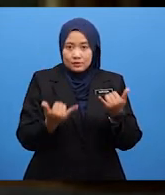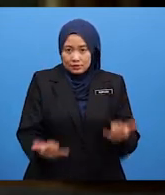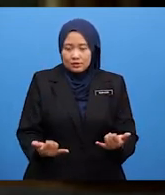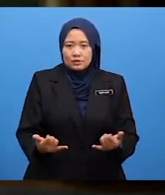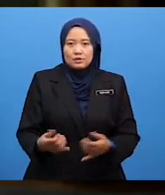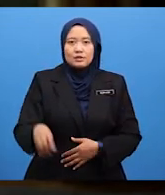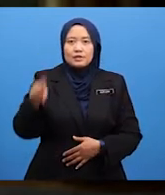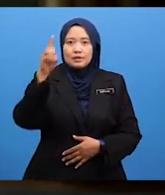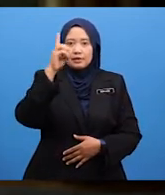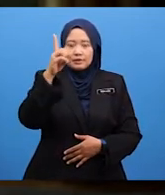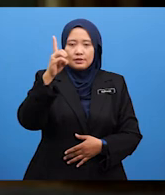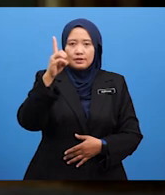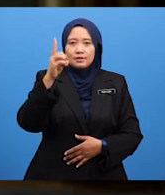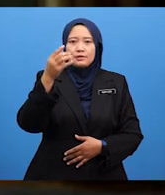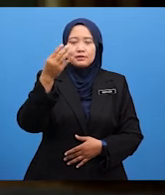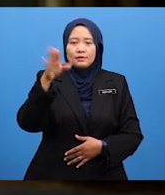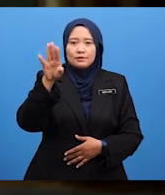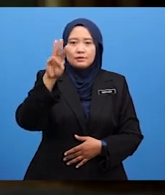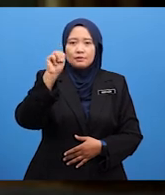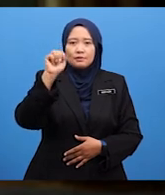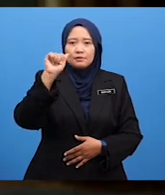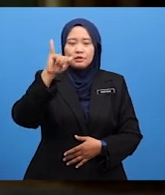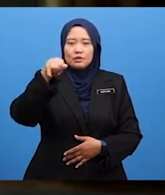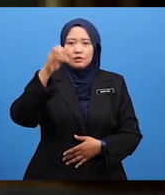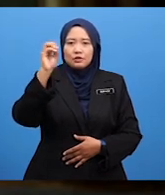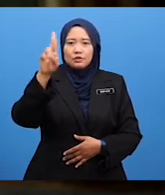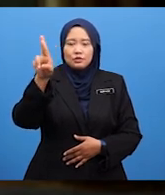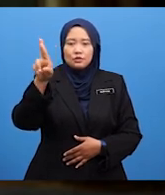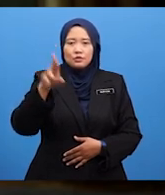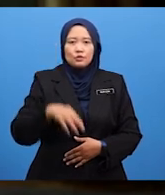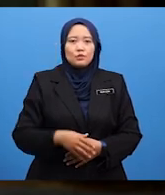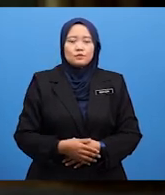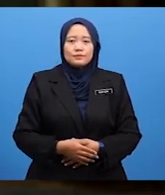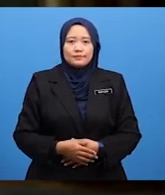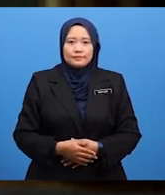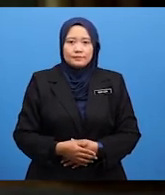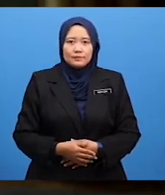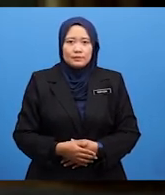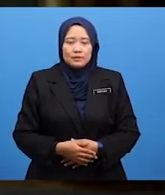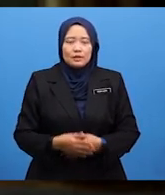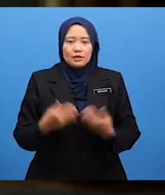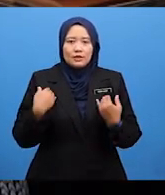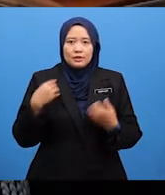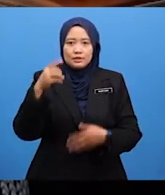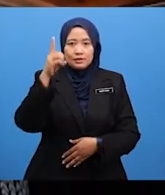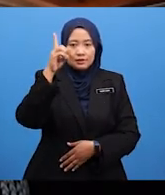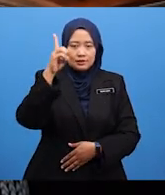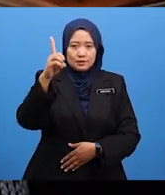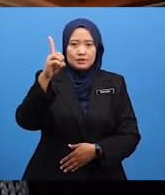major. D major akan ditunjukkan oleh saudari Noor. Dalam skill D major terdapat note